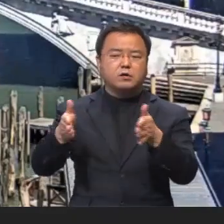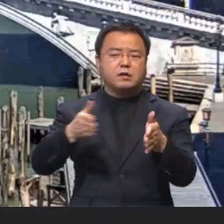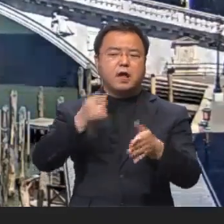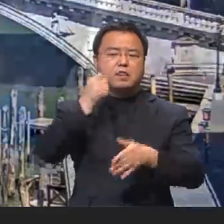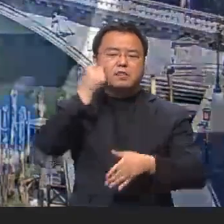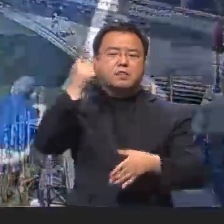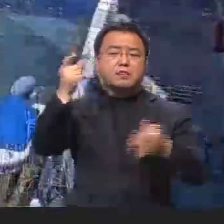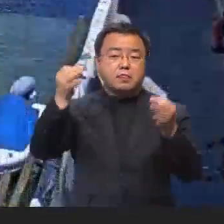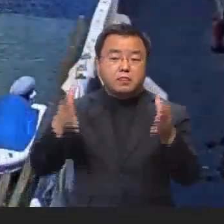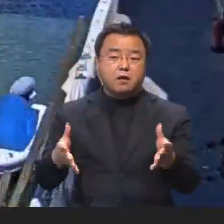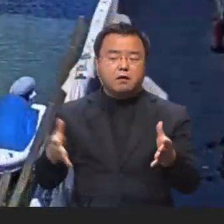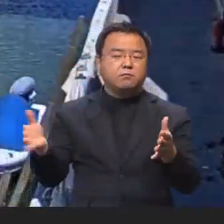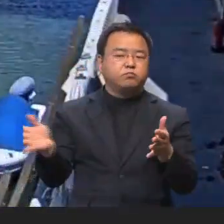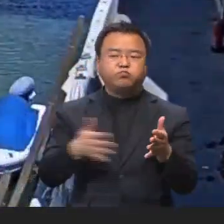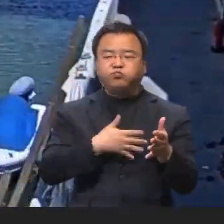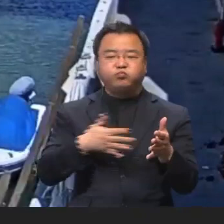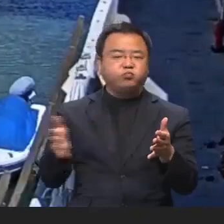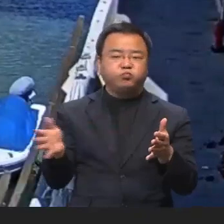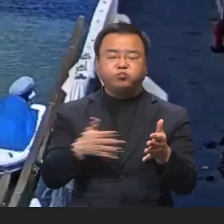한산한 모습으로 바뀌었습니다.